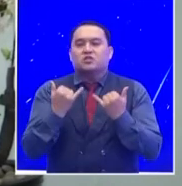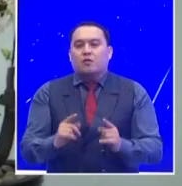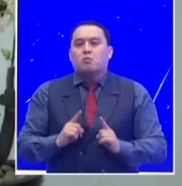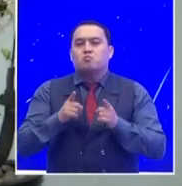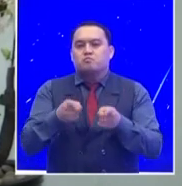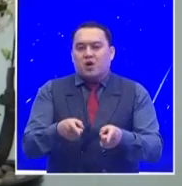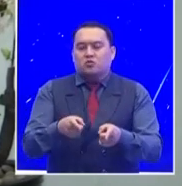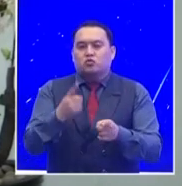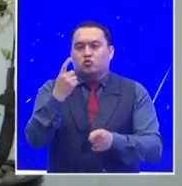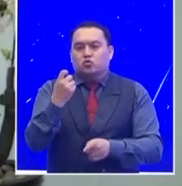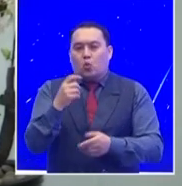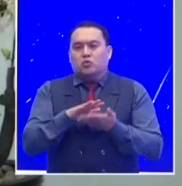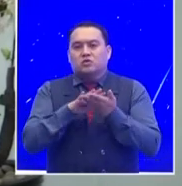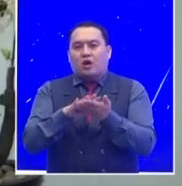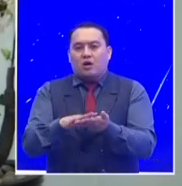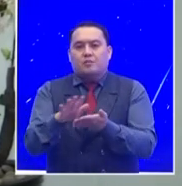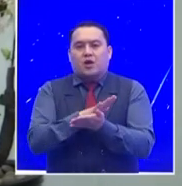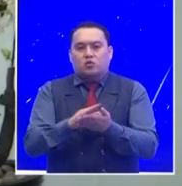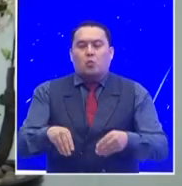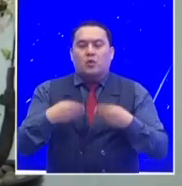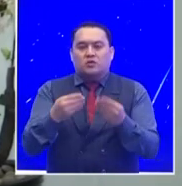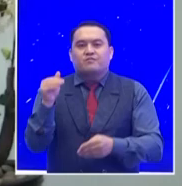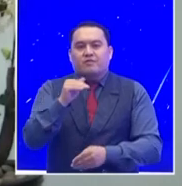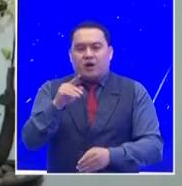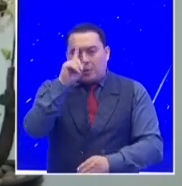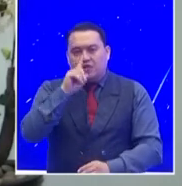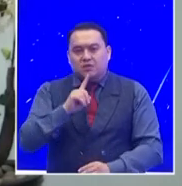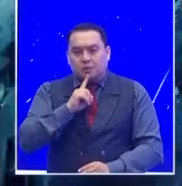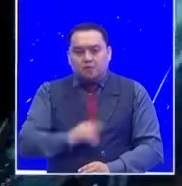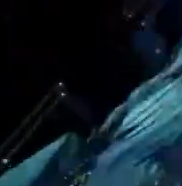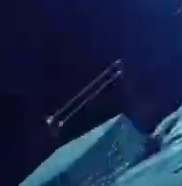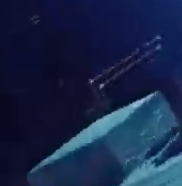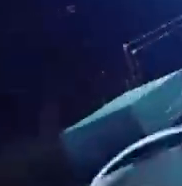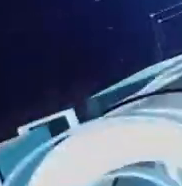поступило уже около 100 заявок. Гранты начнут выдавать с февраля месяца.